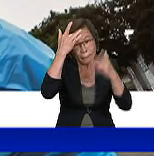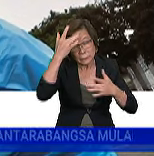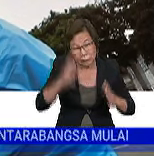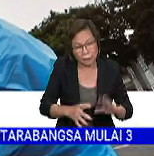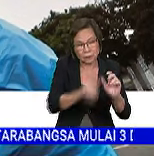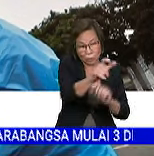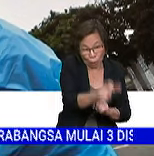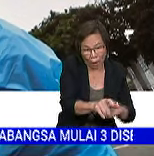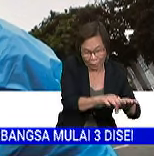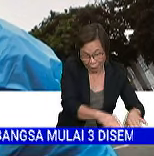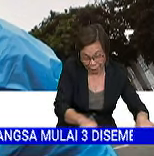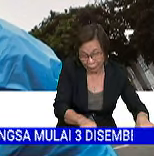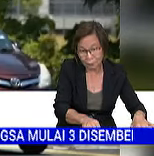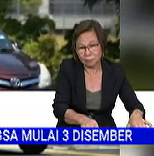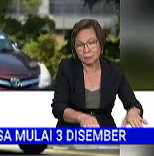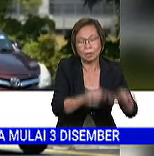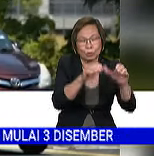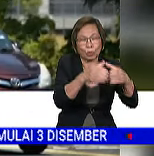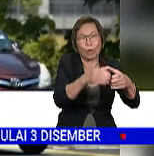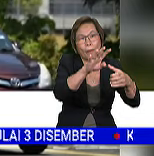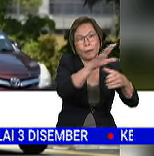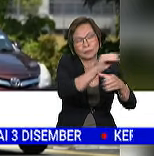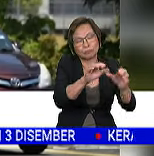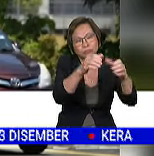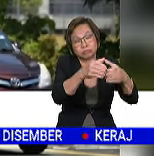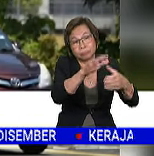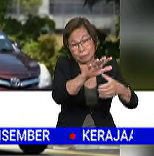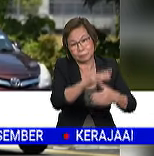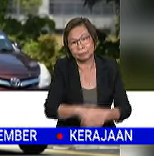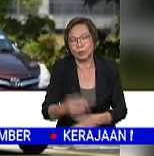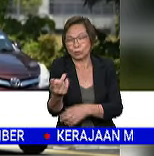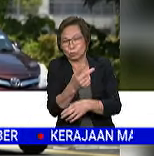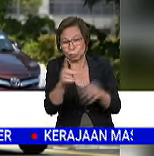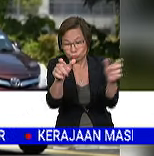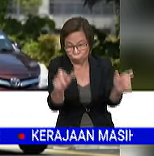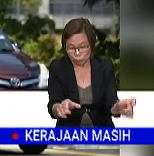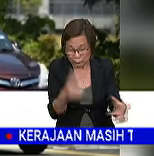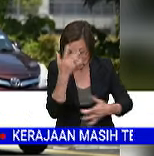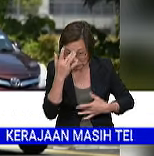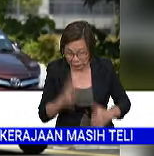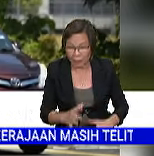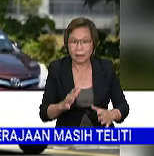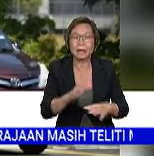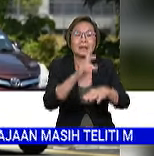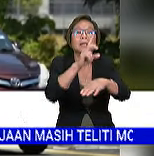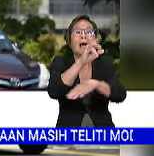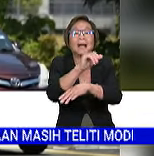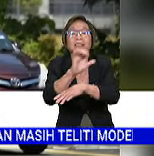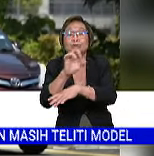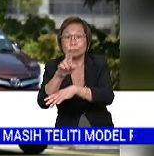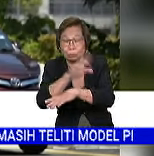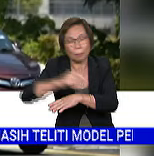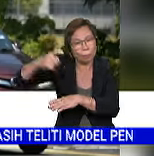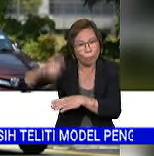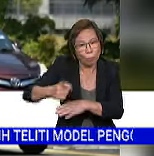seorang daripadanya kanak-kanak berada dalam kategori 5 dan 4 ke-22 pesakit sedang dirawat di unit perawatan rapi